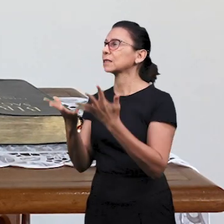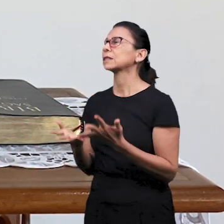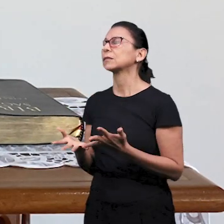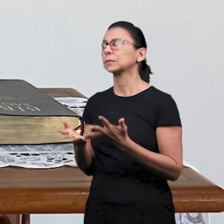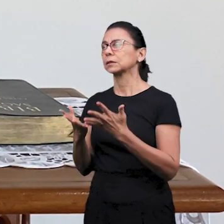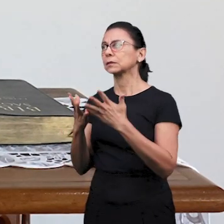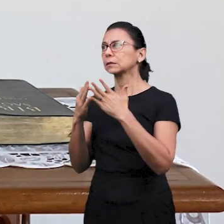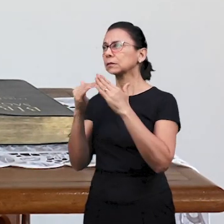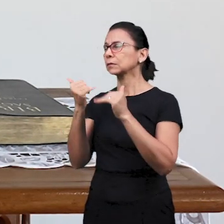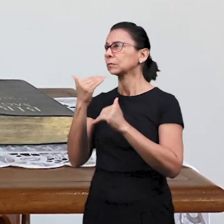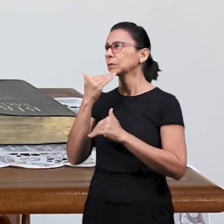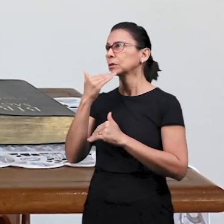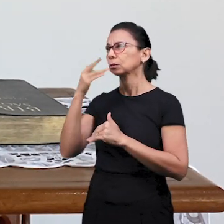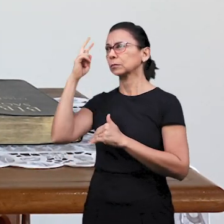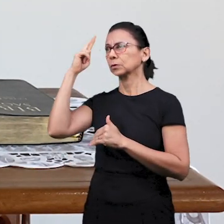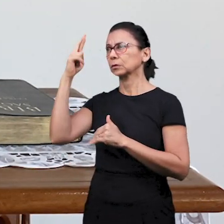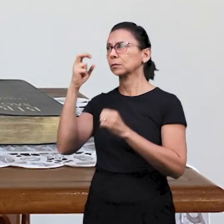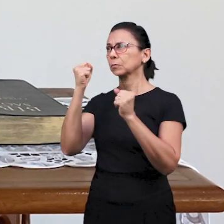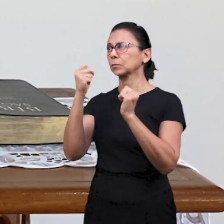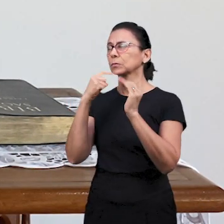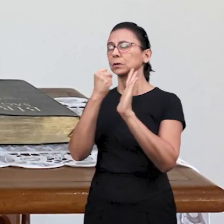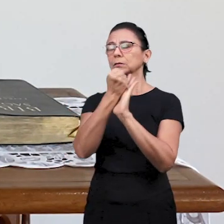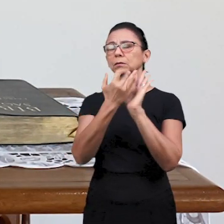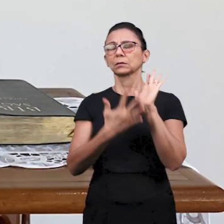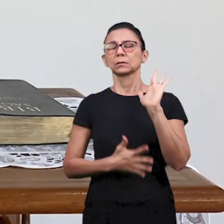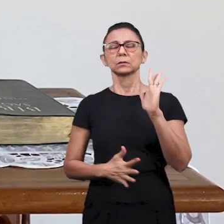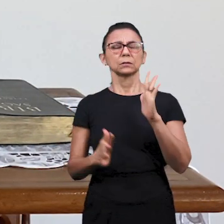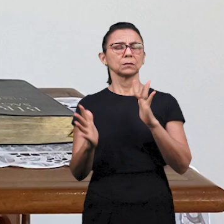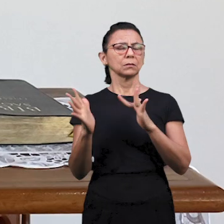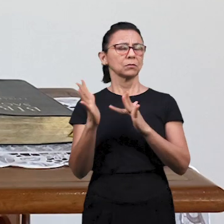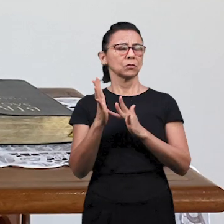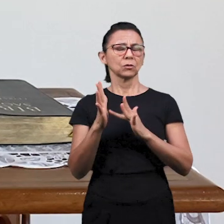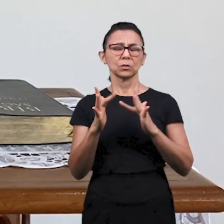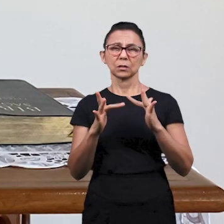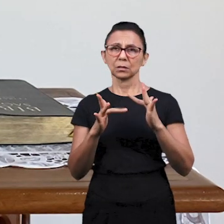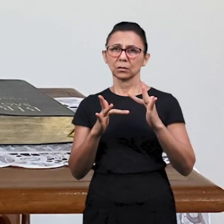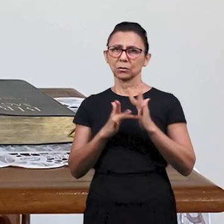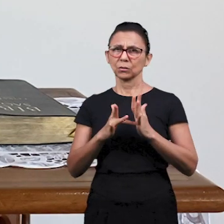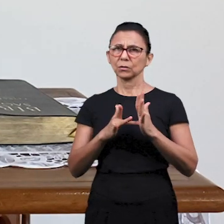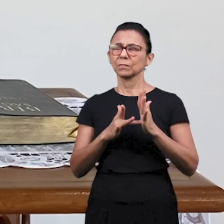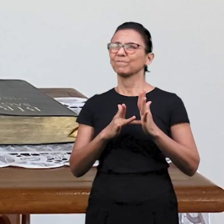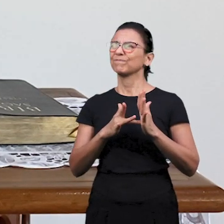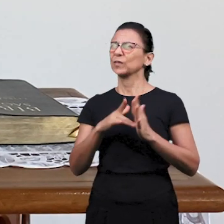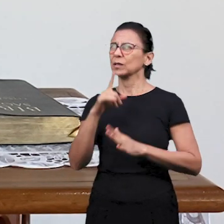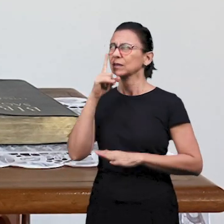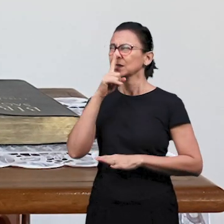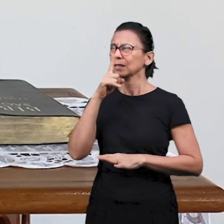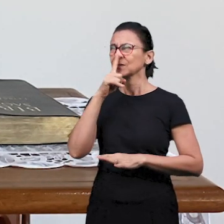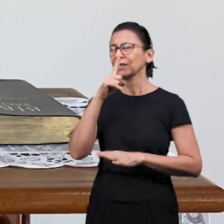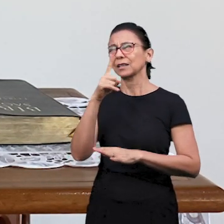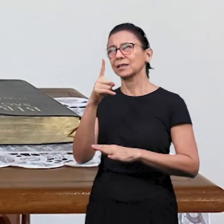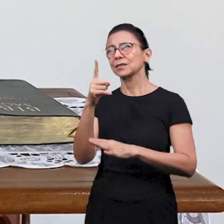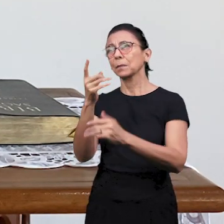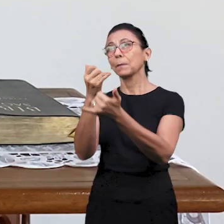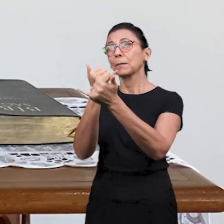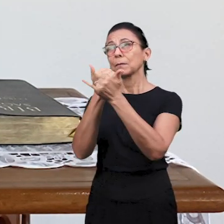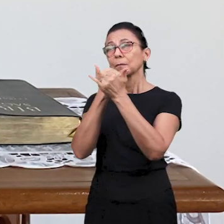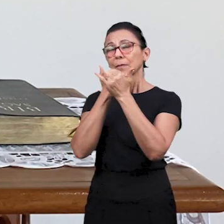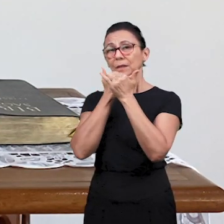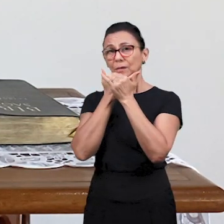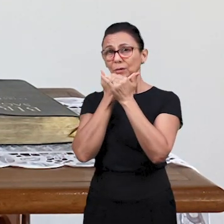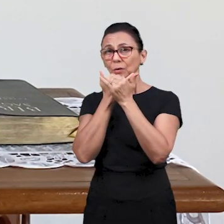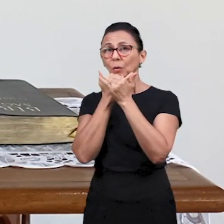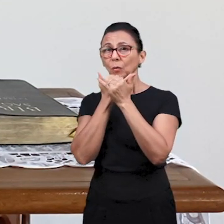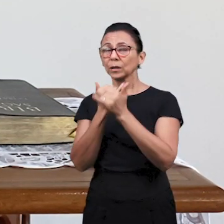Тебе, Господь, о силе, которая в крови Иисуса, чтобы все наши проступки были